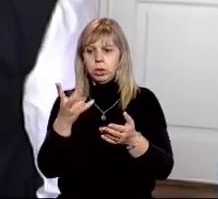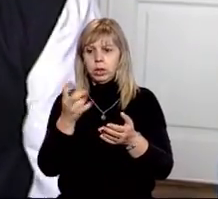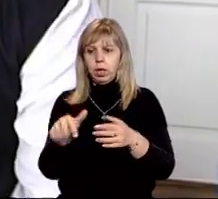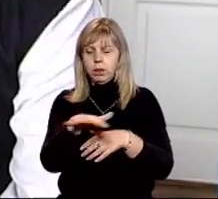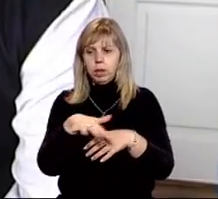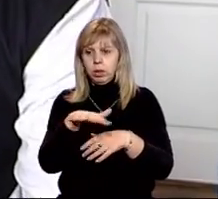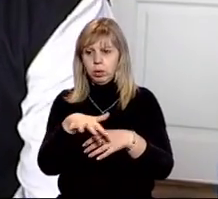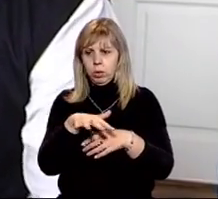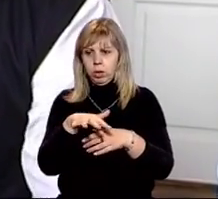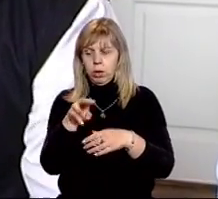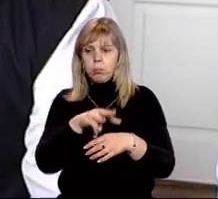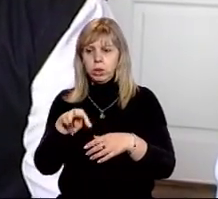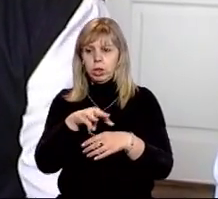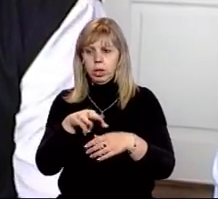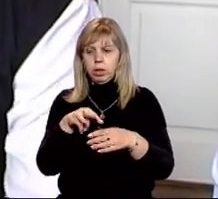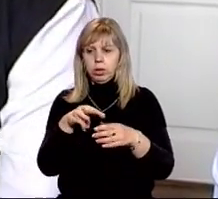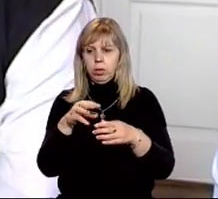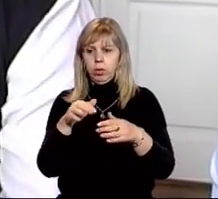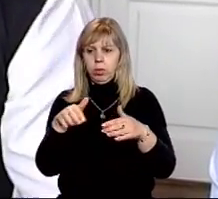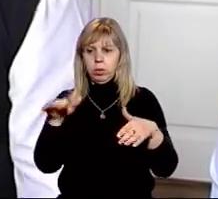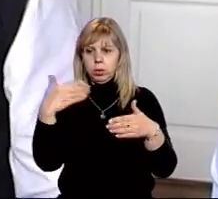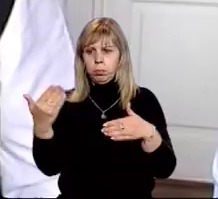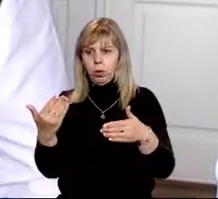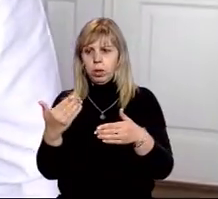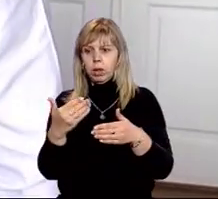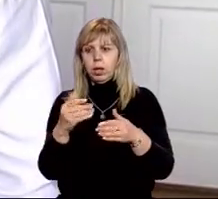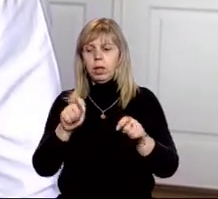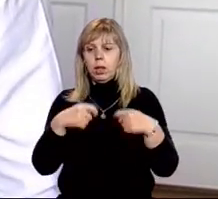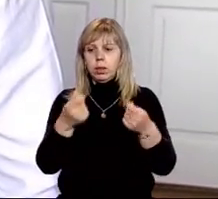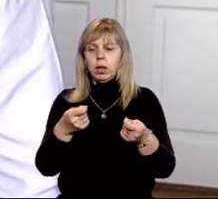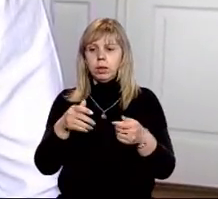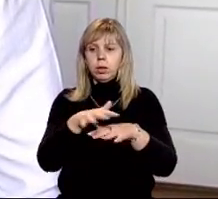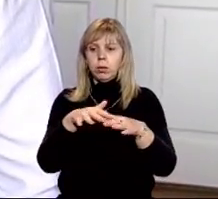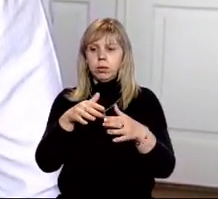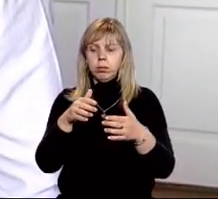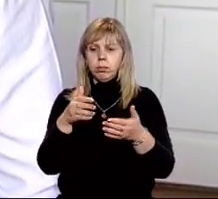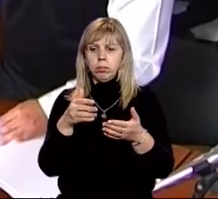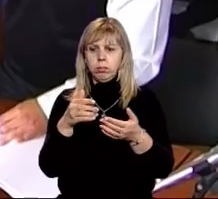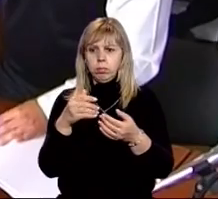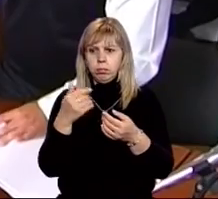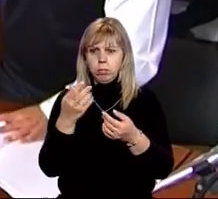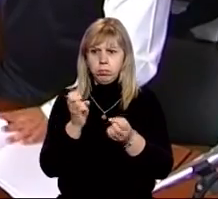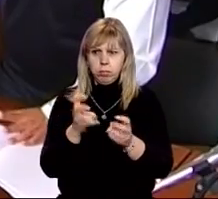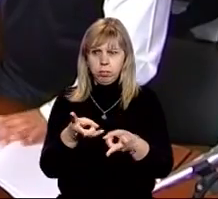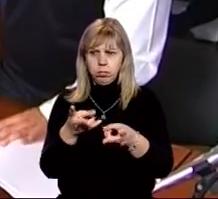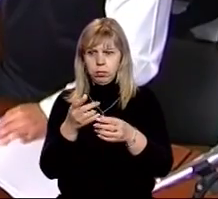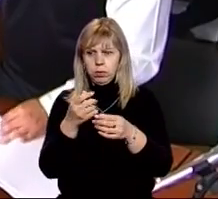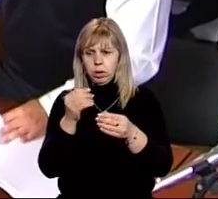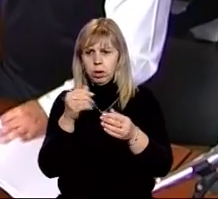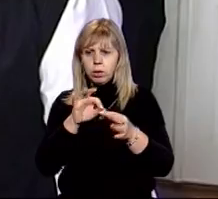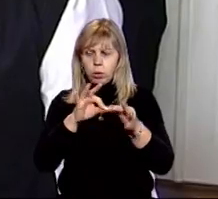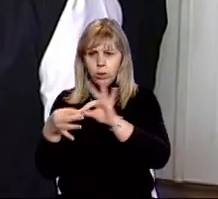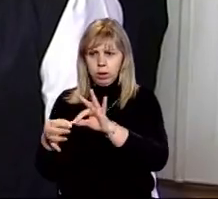територію Міжгірського району. На нашу думку, дані аргументи не свідчать про очевидну і явну протиправність.